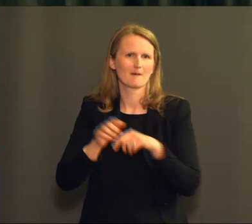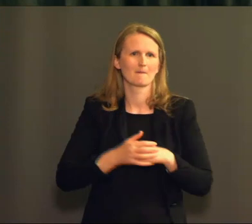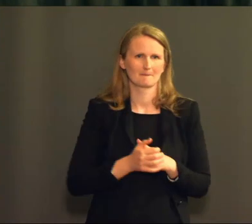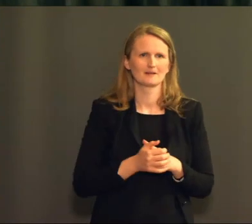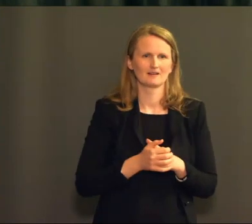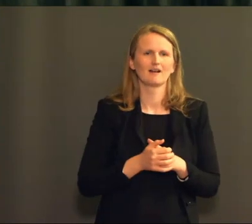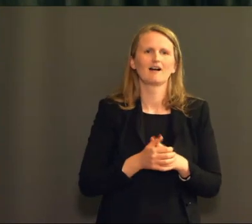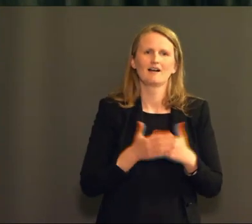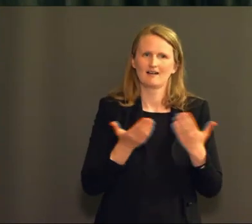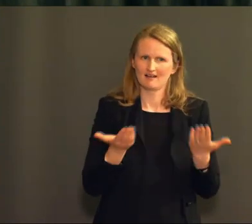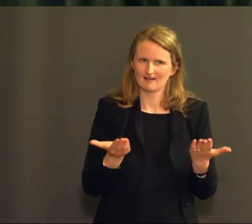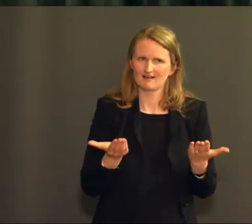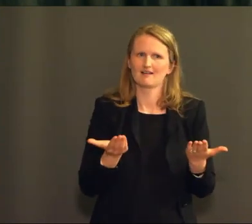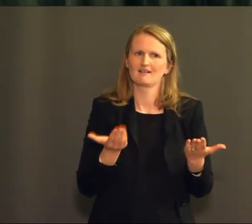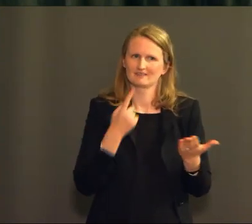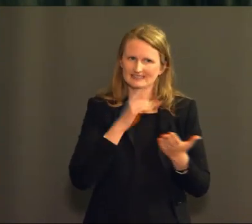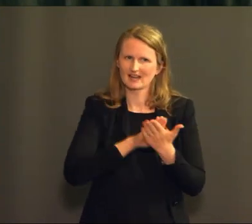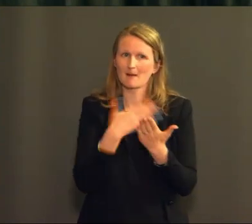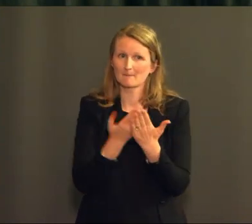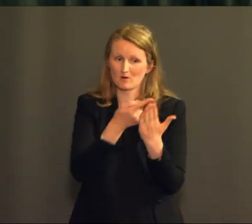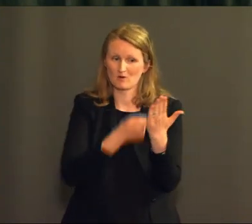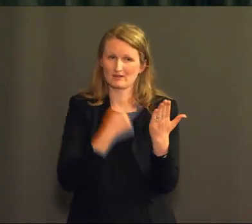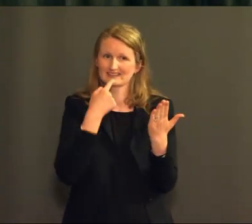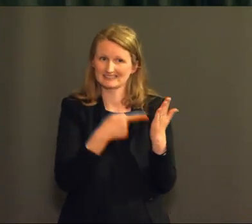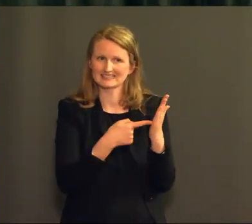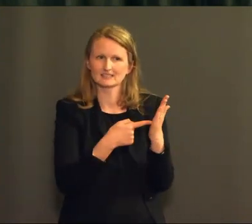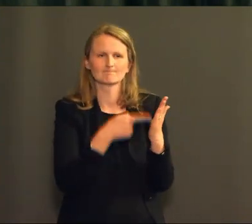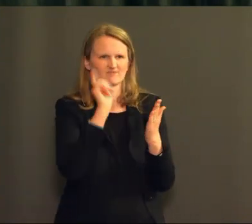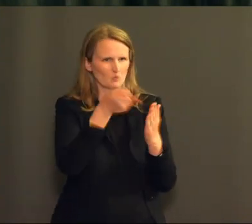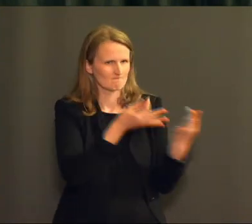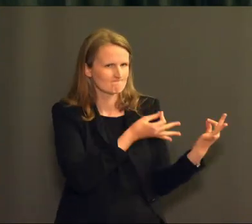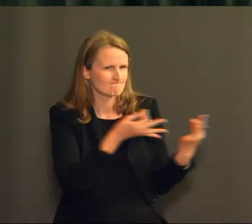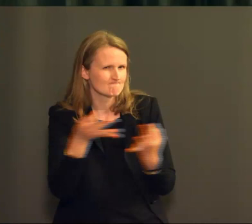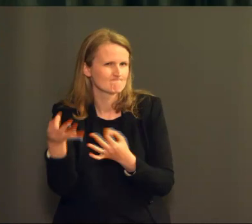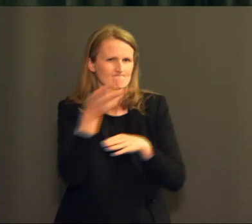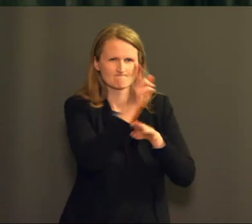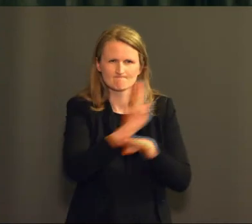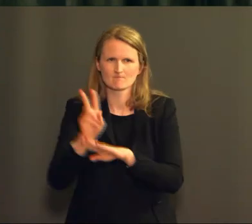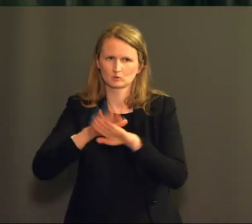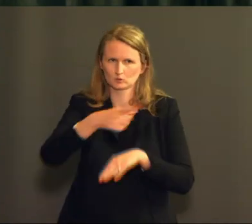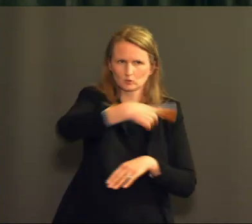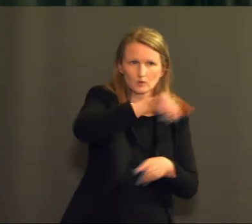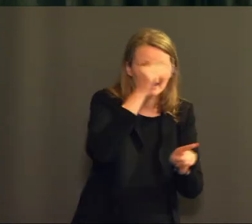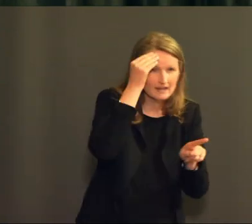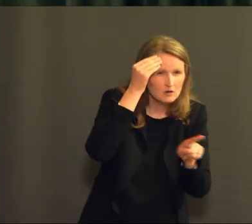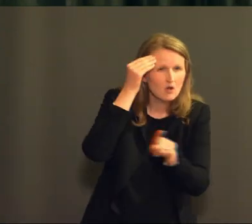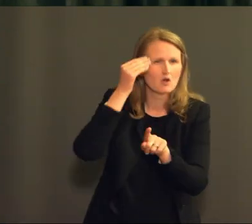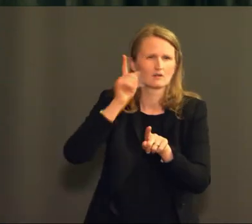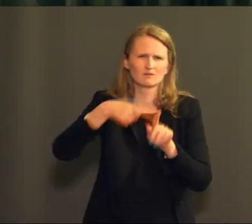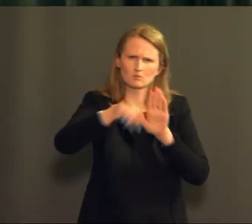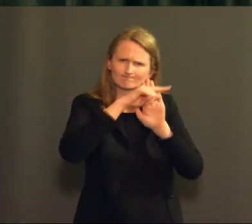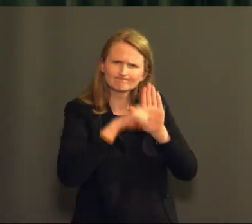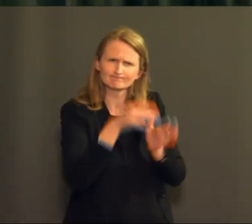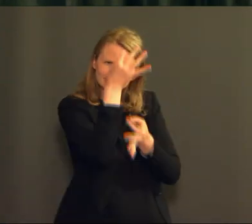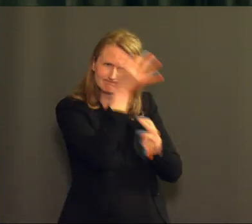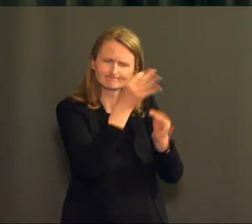et le maintien des protocoles afin de maintenir les taux d'incidence sous contrôle. Une attention